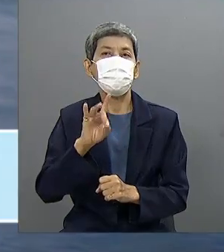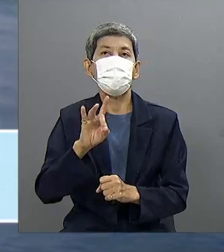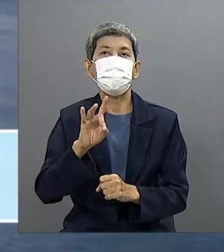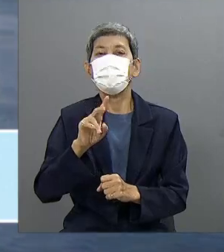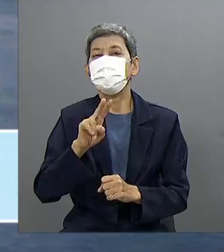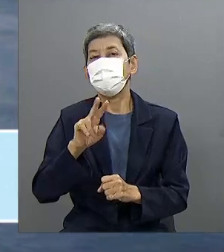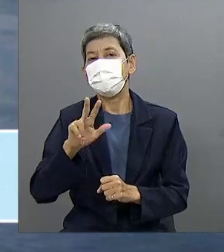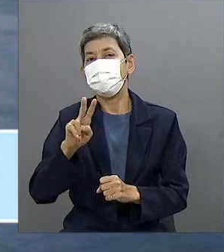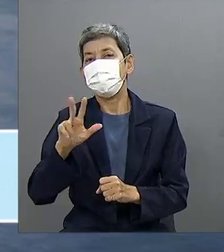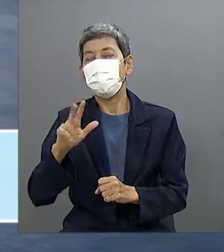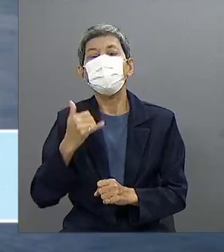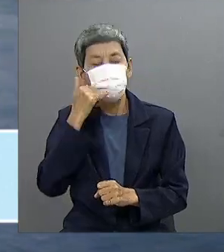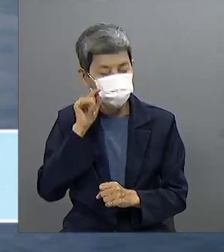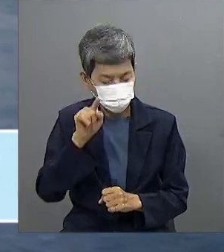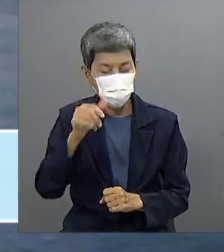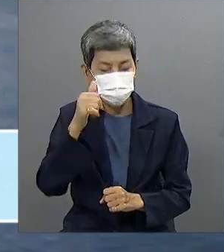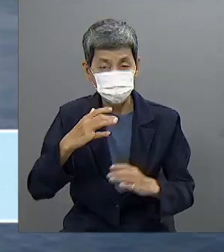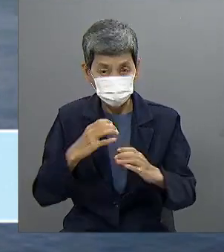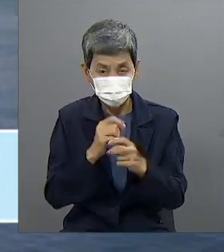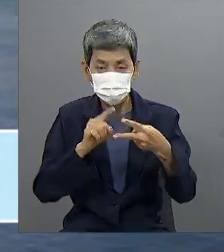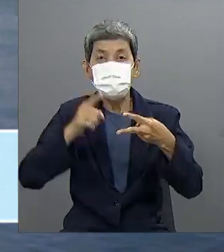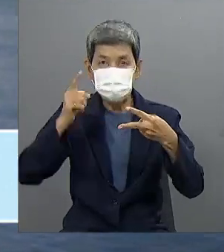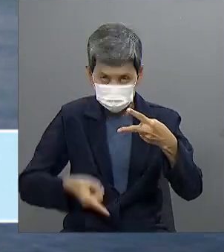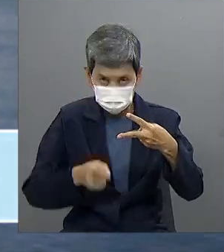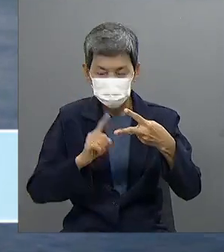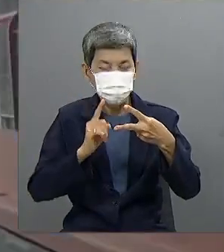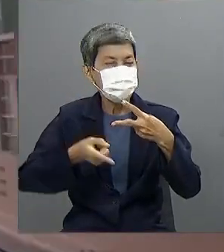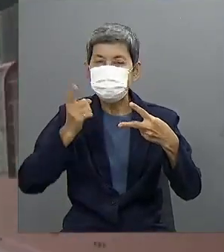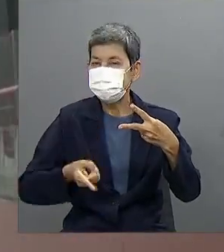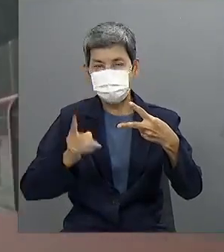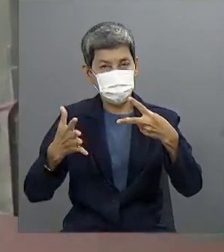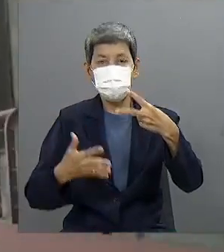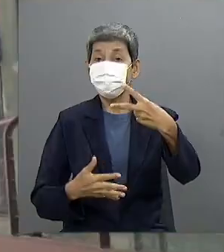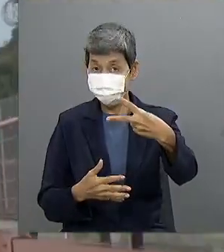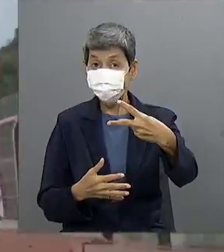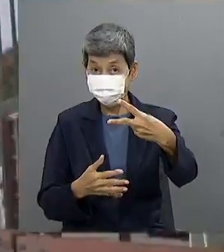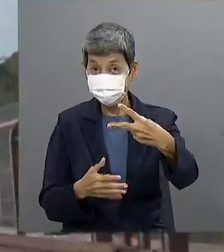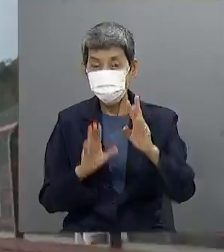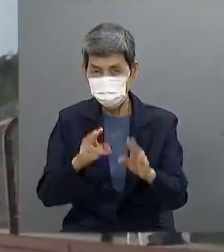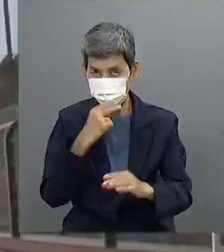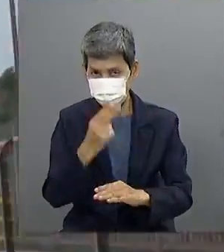02-618-2323ครับ สรุปว่าเป็น1เรื่องชัวร์แล้วก็1เรื่องมั่วนะคะที่นำมาฝากคุณผู้ชมกันในวันนี้ค่ะ